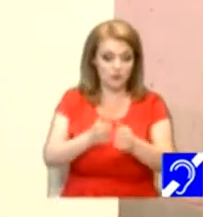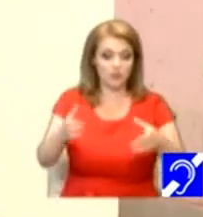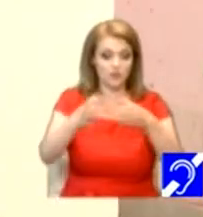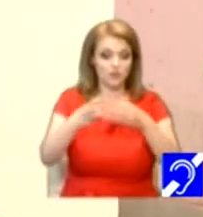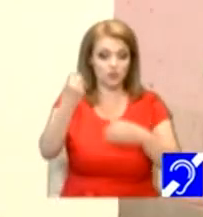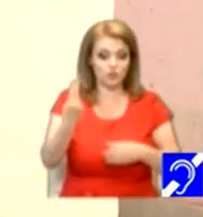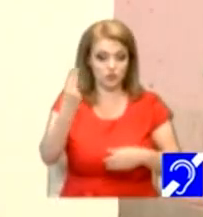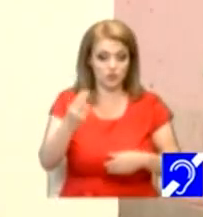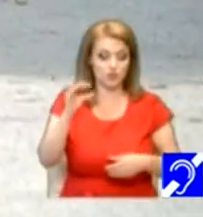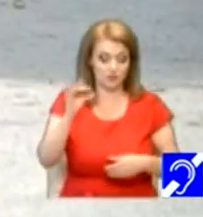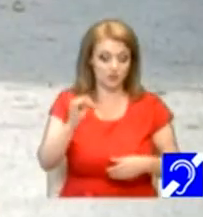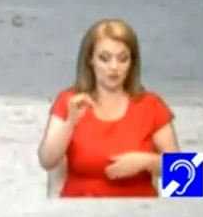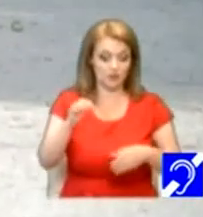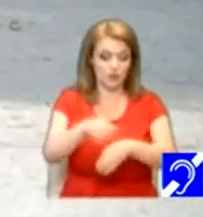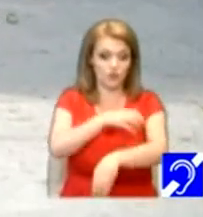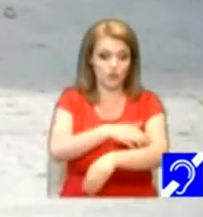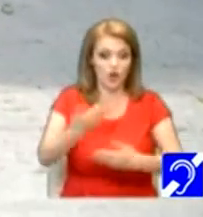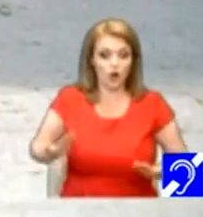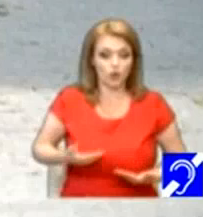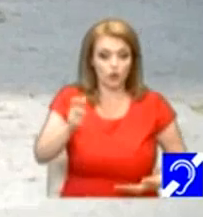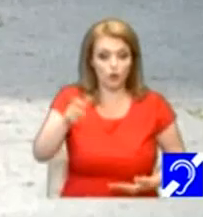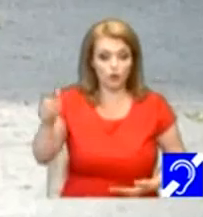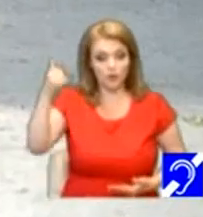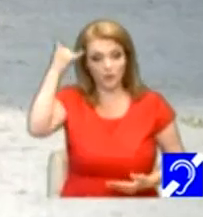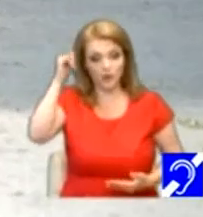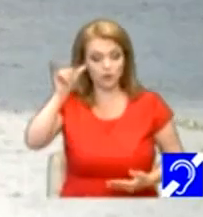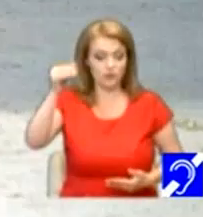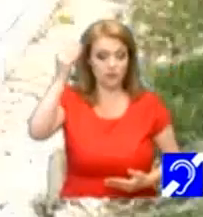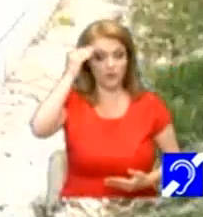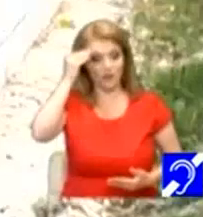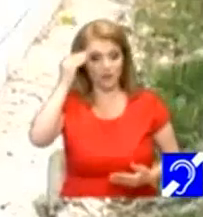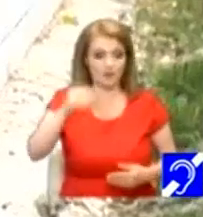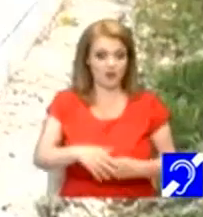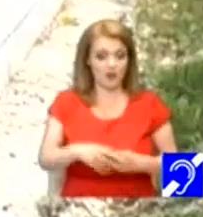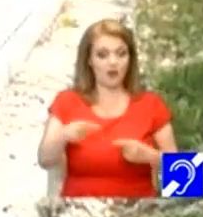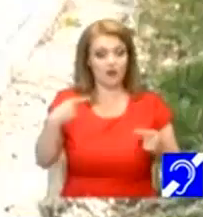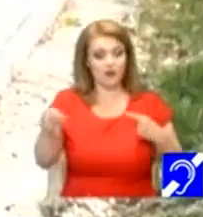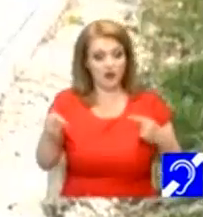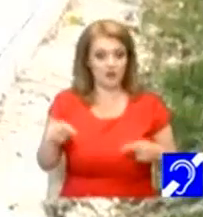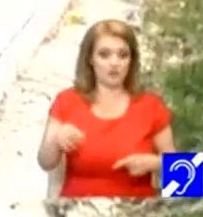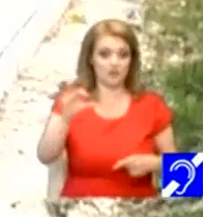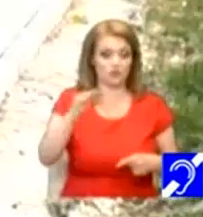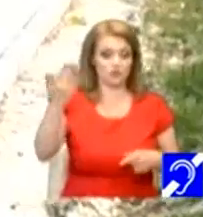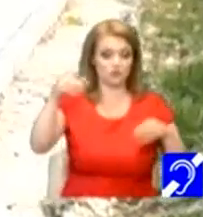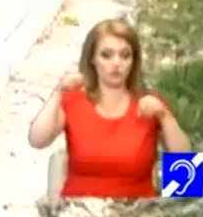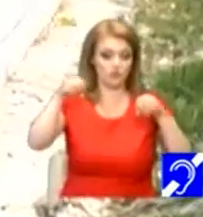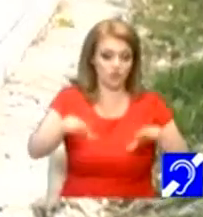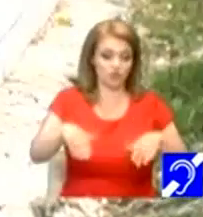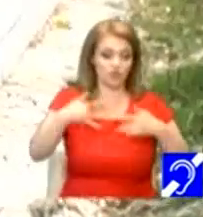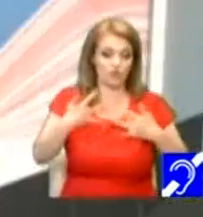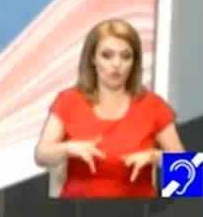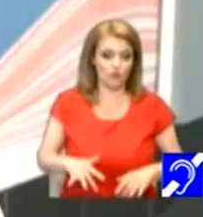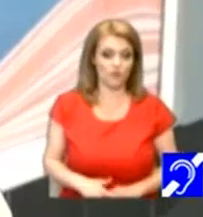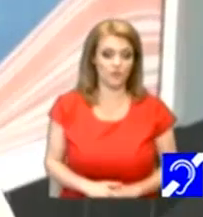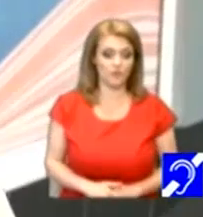Partidul Acțiune și Solidaritate. Locuitorii din Bălți au păreri împărțite față de decizia lui Renato Usatăi de a-și da demisia din funcția de primar.